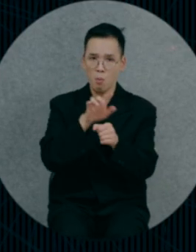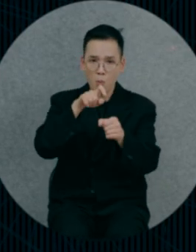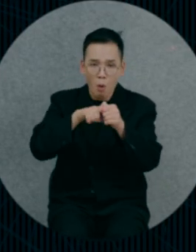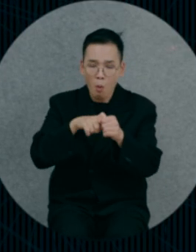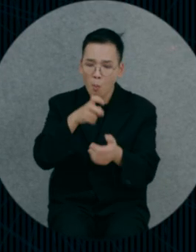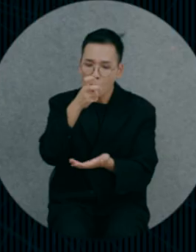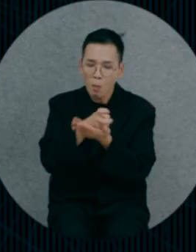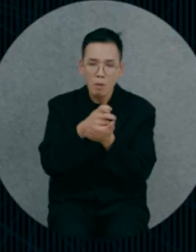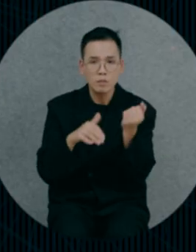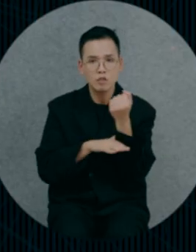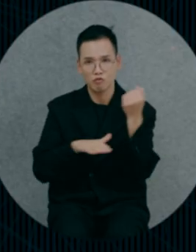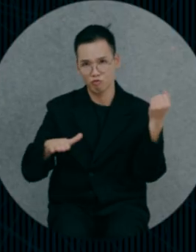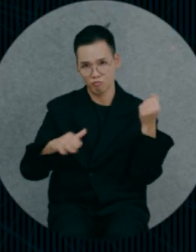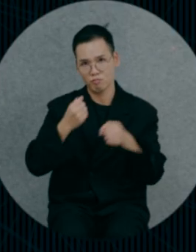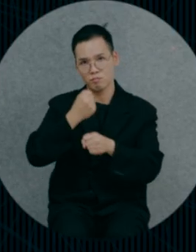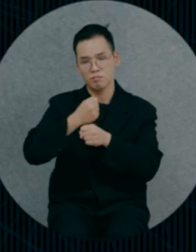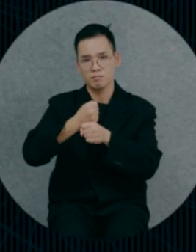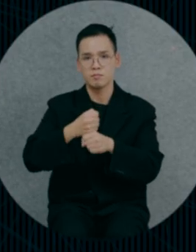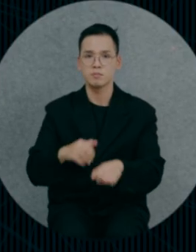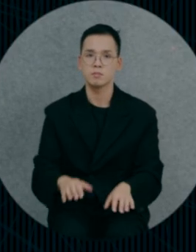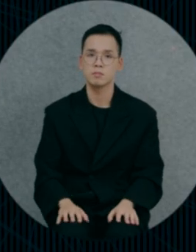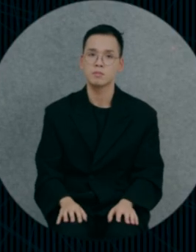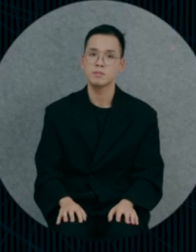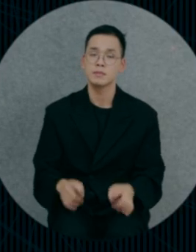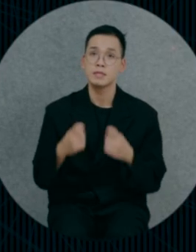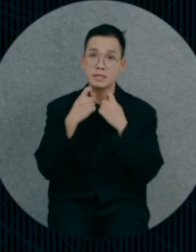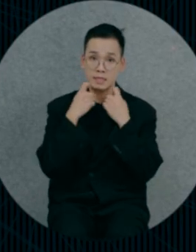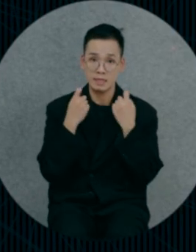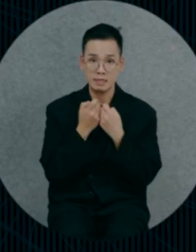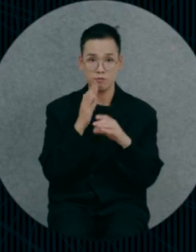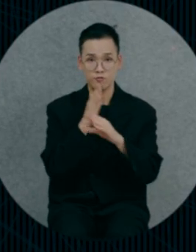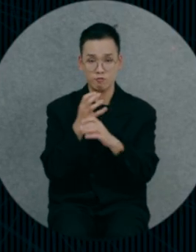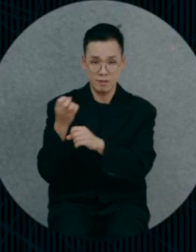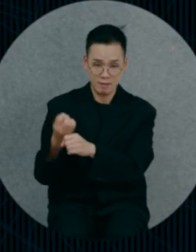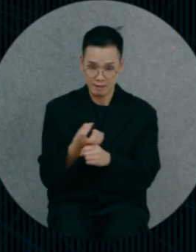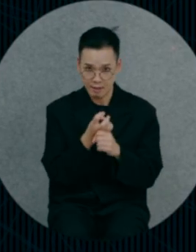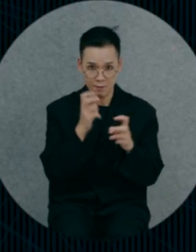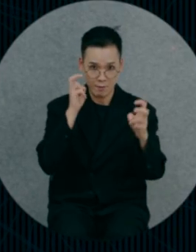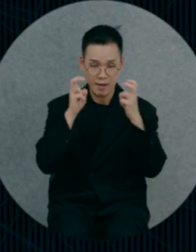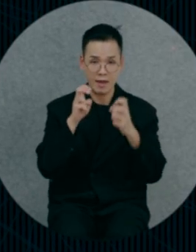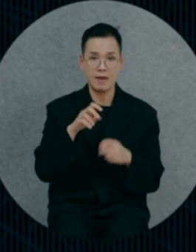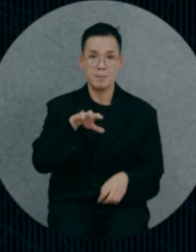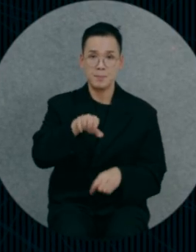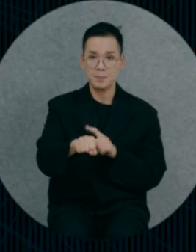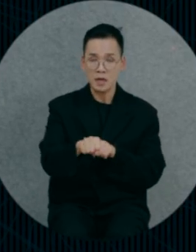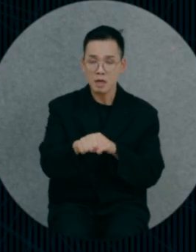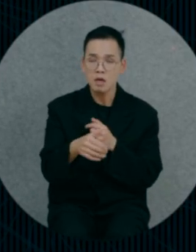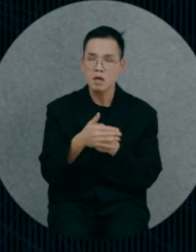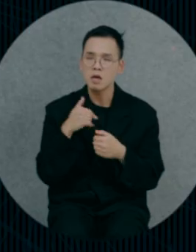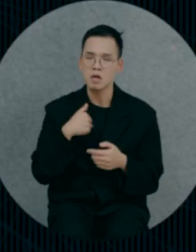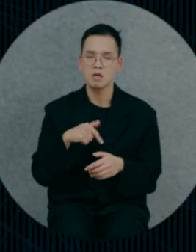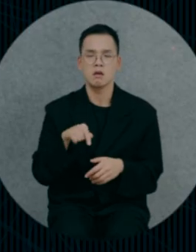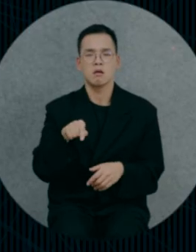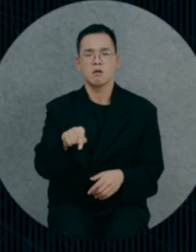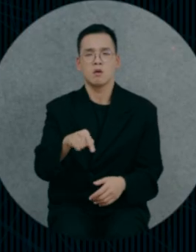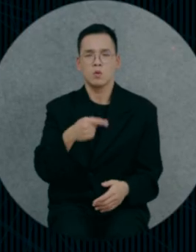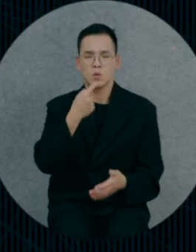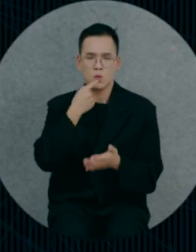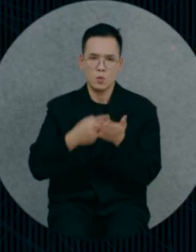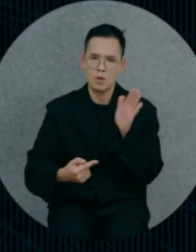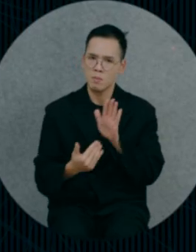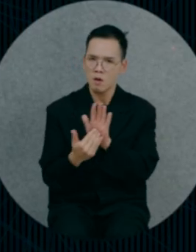위해 제도의 법적 근거를 마련할 것, 민간 중개업자 개입에 따른 인신매매 등 피해 예방을 위해